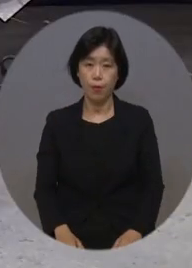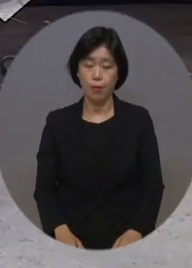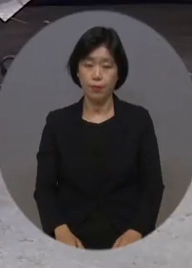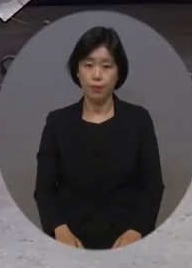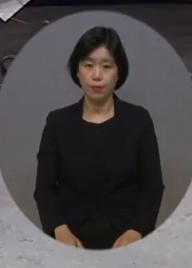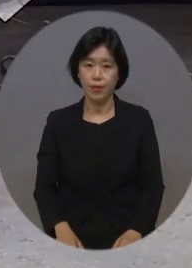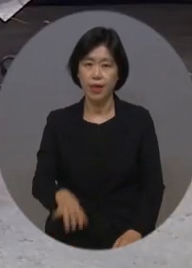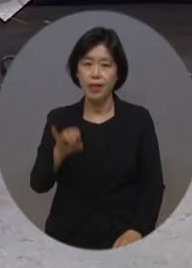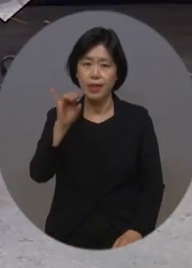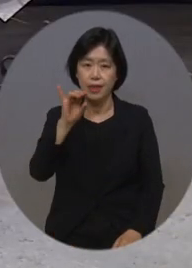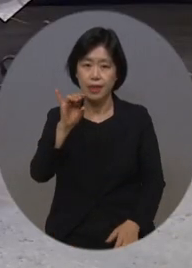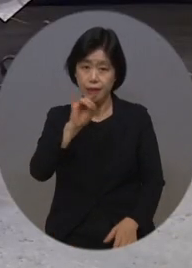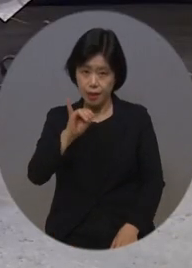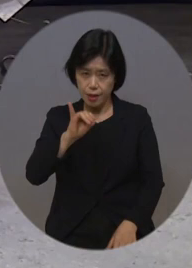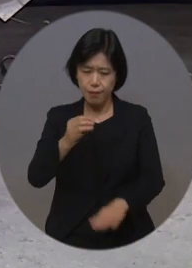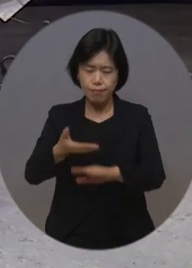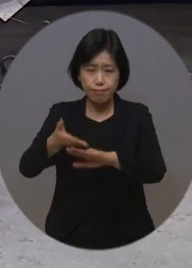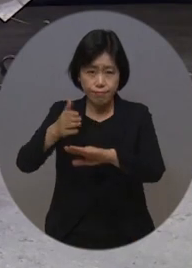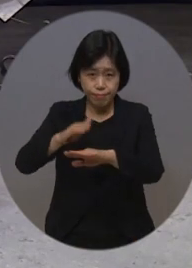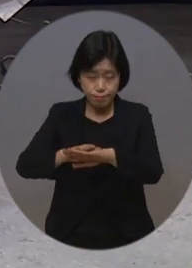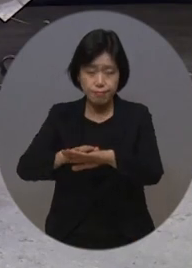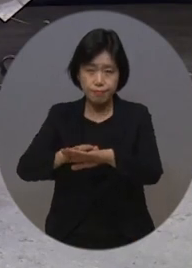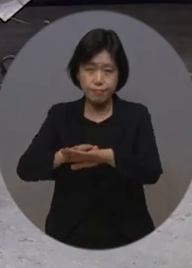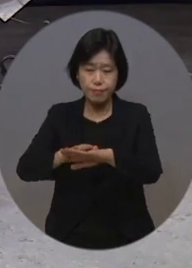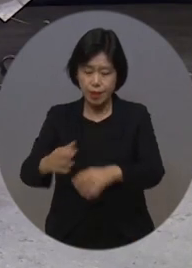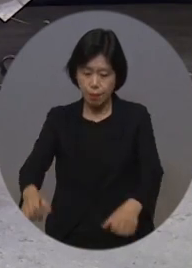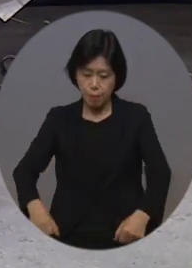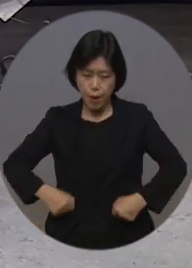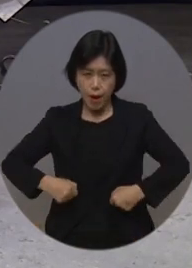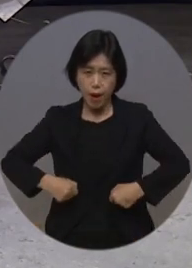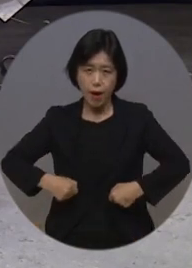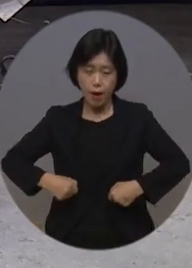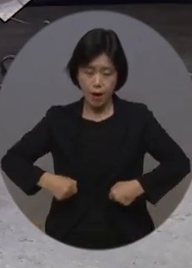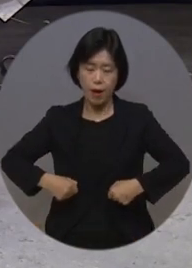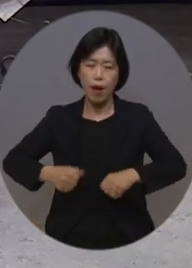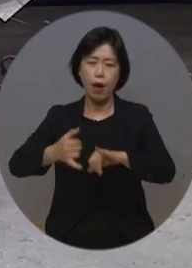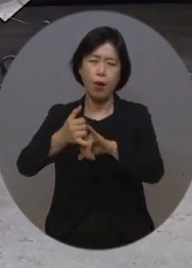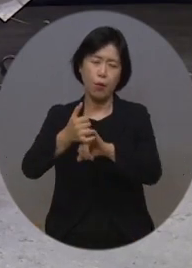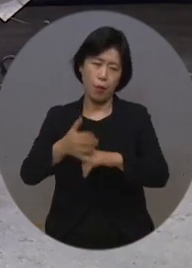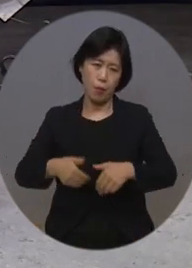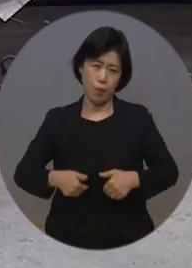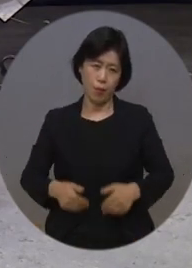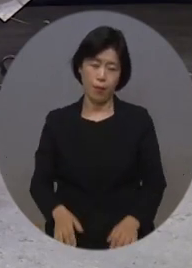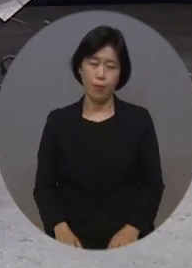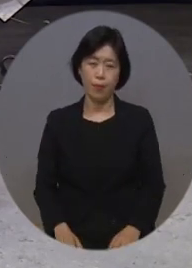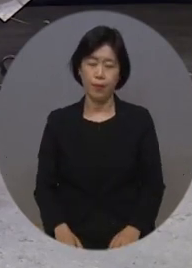스타킹을 착용하는 것이 사회 활동의 필수 조건이라고 주장합니다.